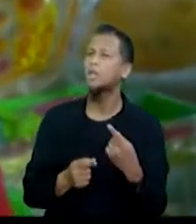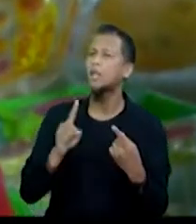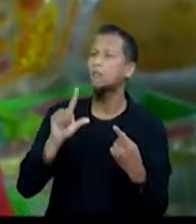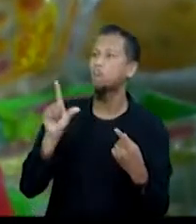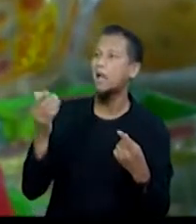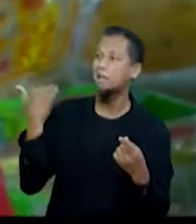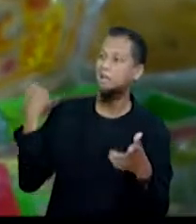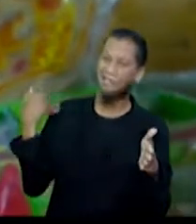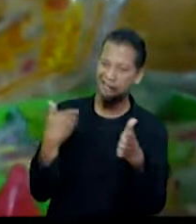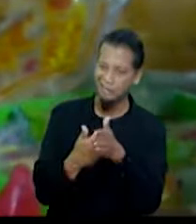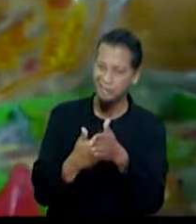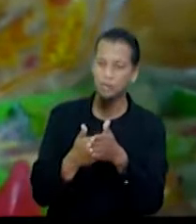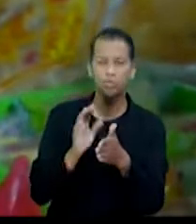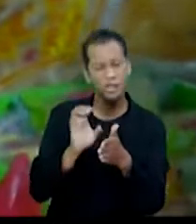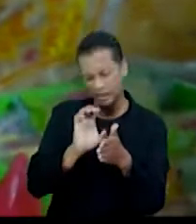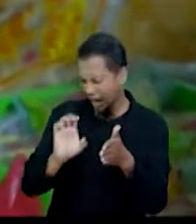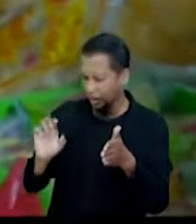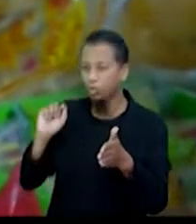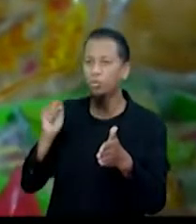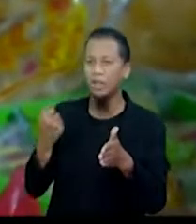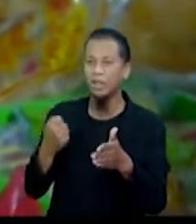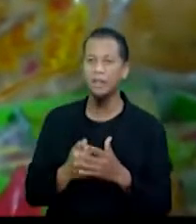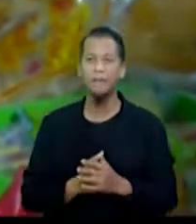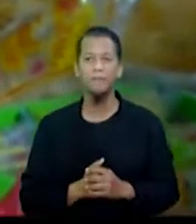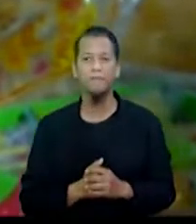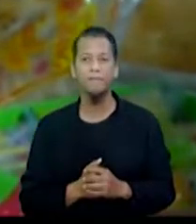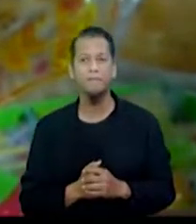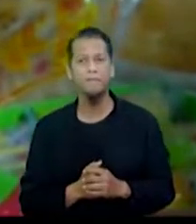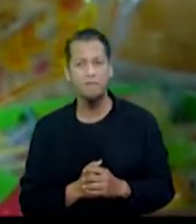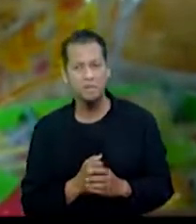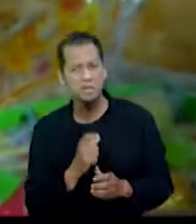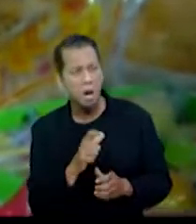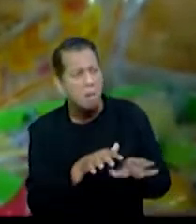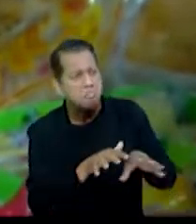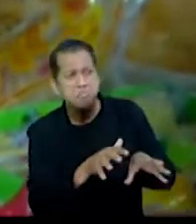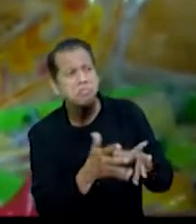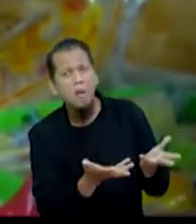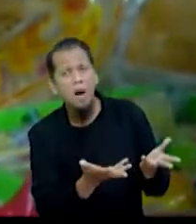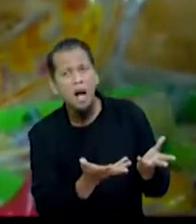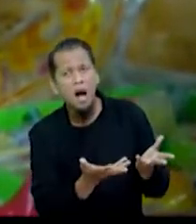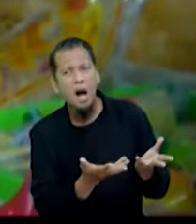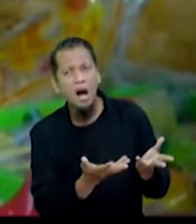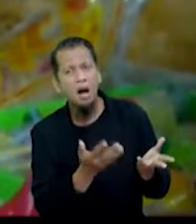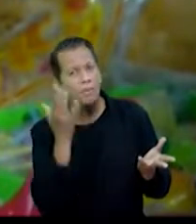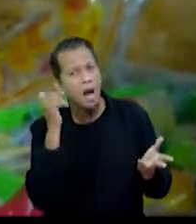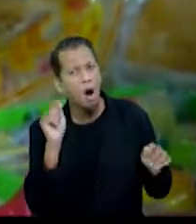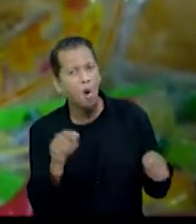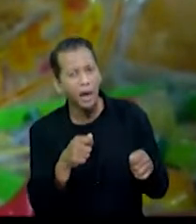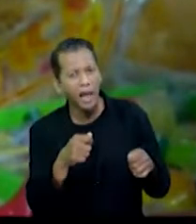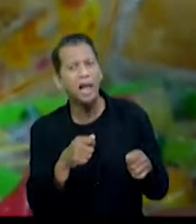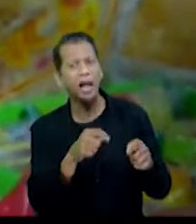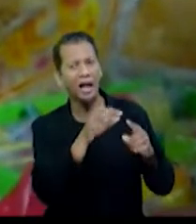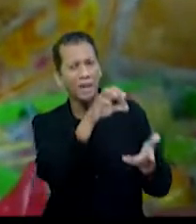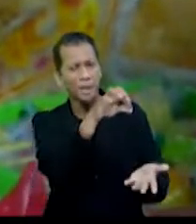lalu. Makanya untuk mengakali hal tersebut, saya menggunakan minyak goreng kemasan 18 liter